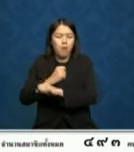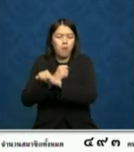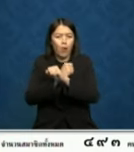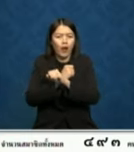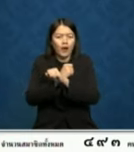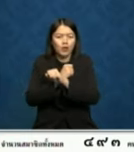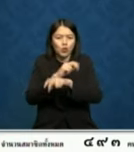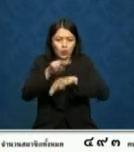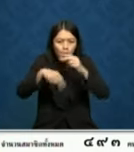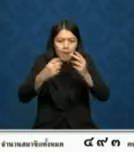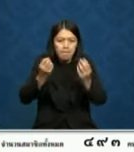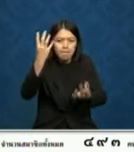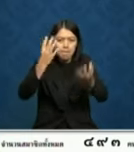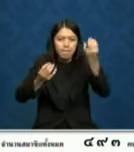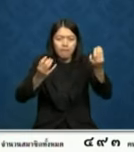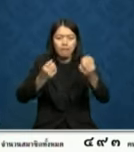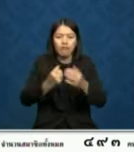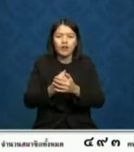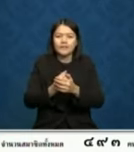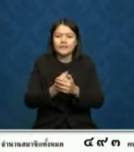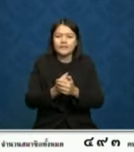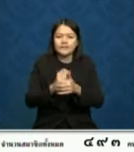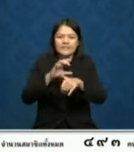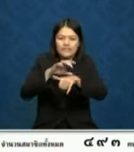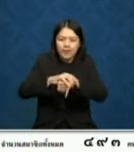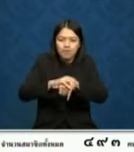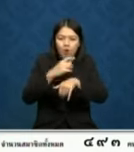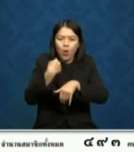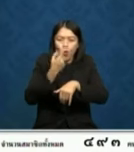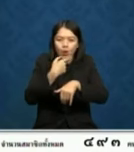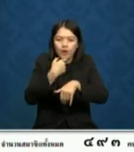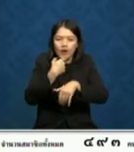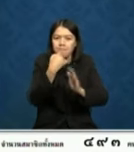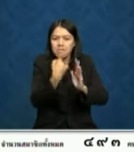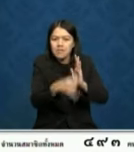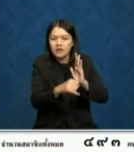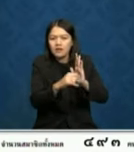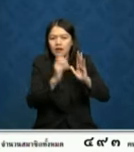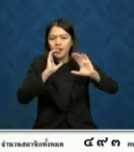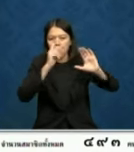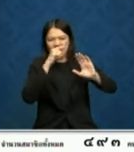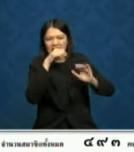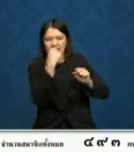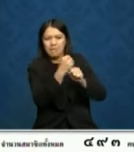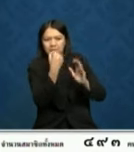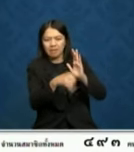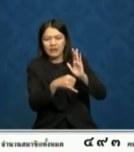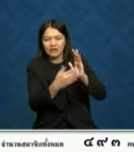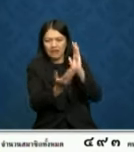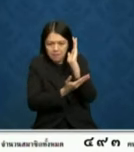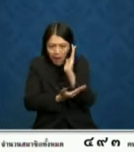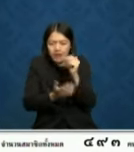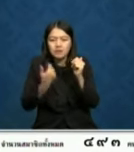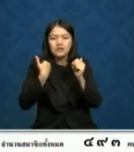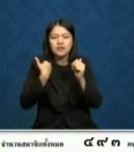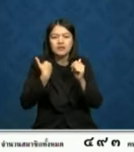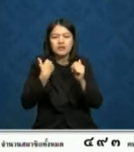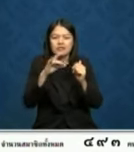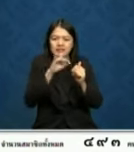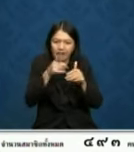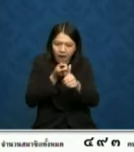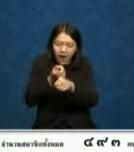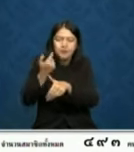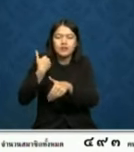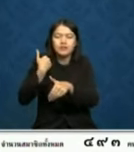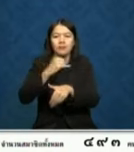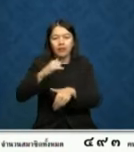ป่านะครับเวลาจะไปไล่จัดการกับคนที่ทางรัฐบาลเห็นว่าเป็นผู้บรู้ทำลายป่ามักจะไปตก